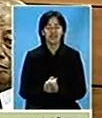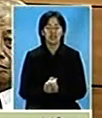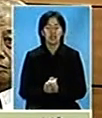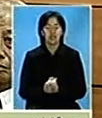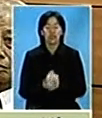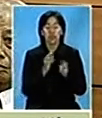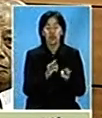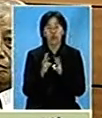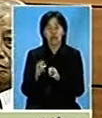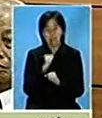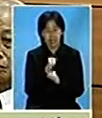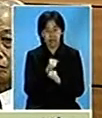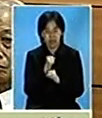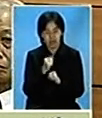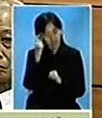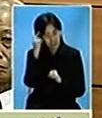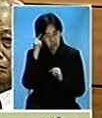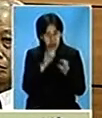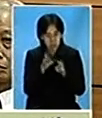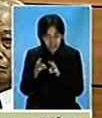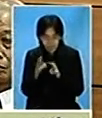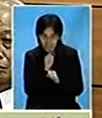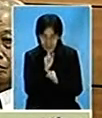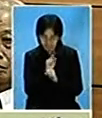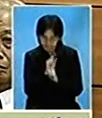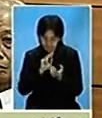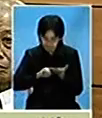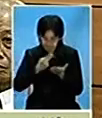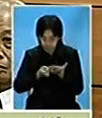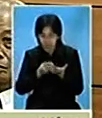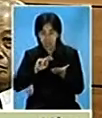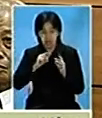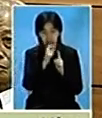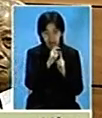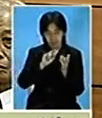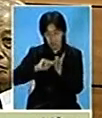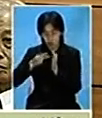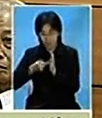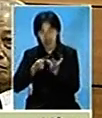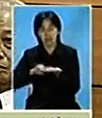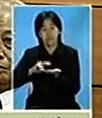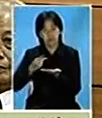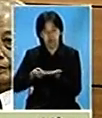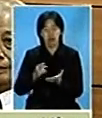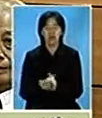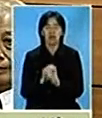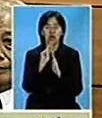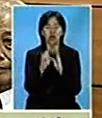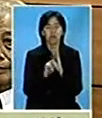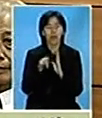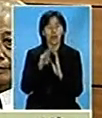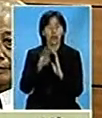ในกระบวนการเนี่ยในแง่ของการตีความนะครับในตรงนี้เนี่ยผมคิดว่าปัญหาที่หนึ่งเนี่ยตัวพระราชบัญญัติดังกล่าวมีผ